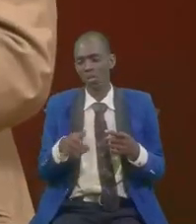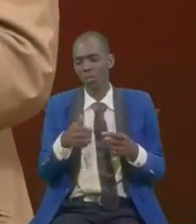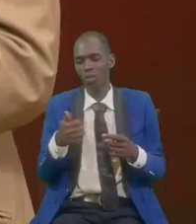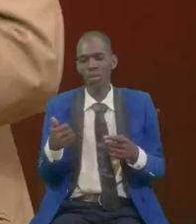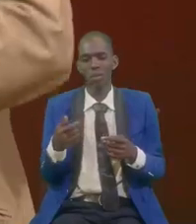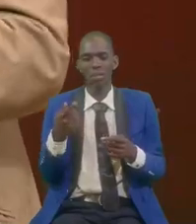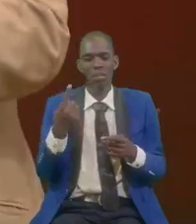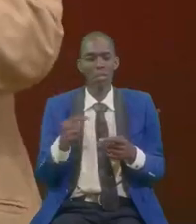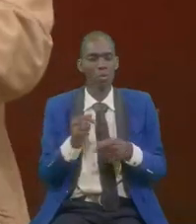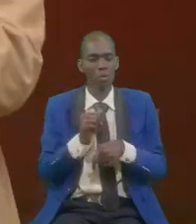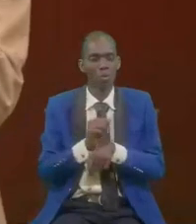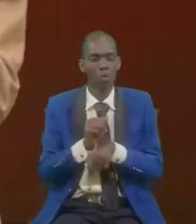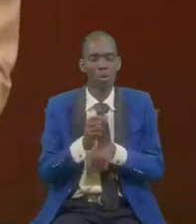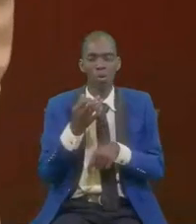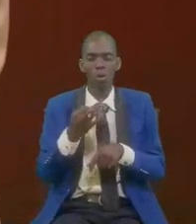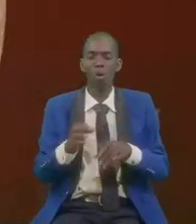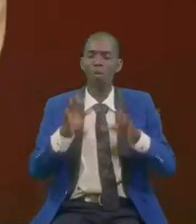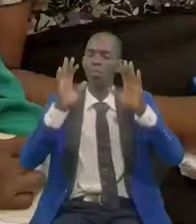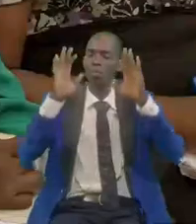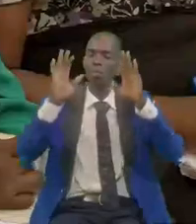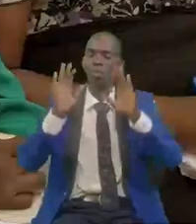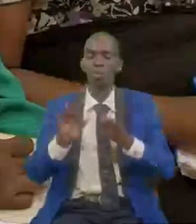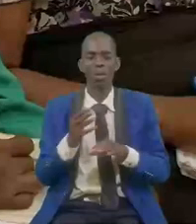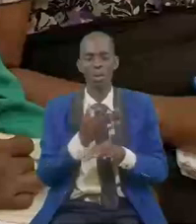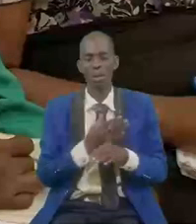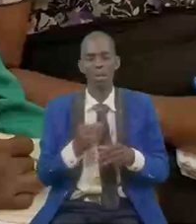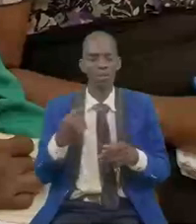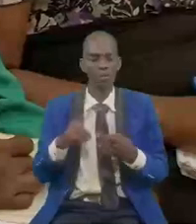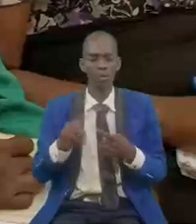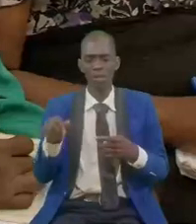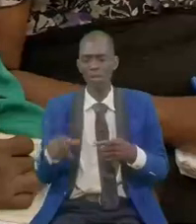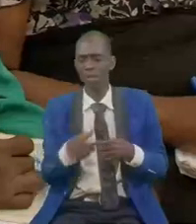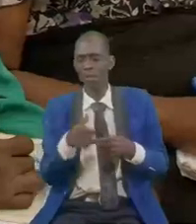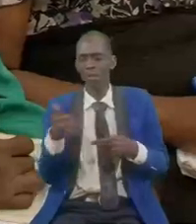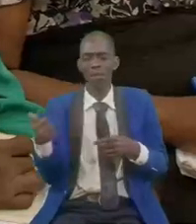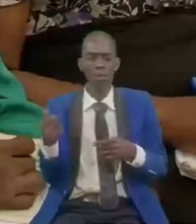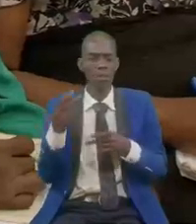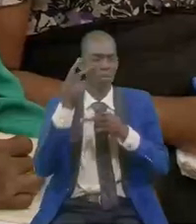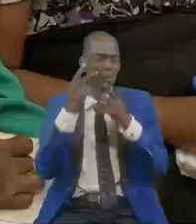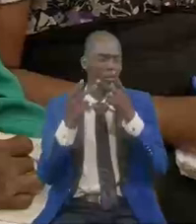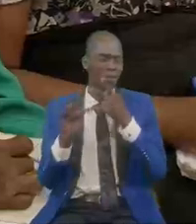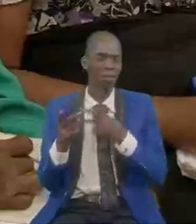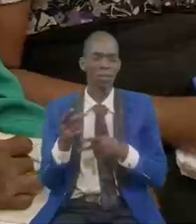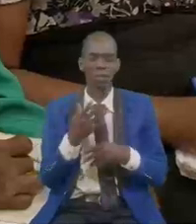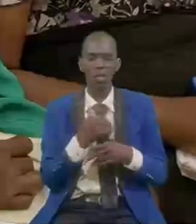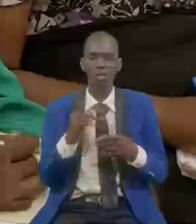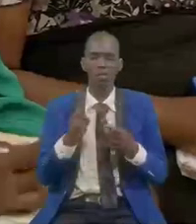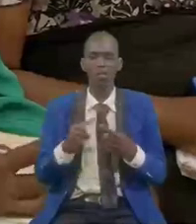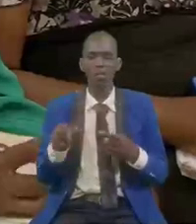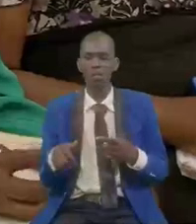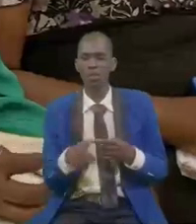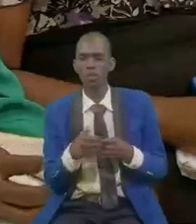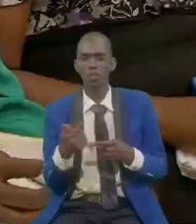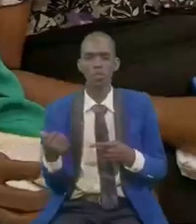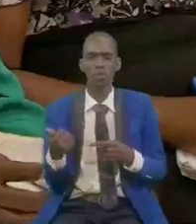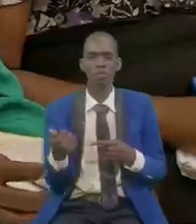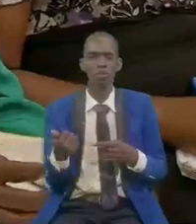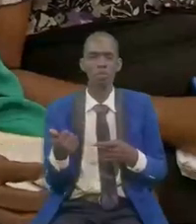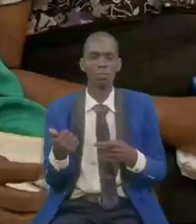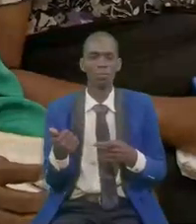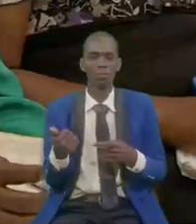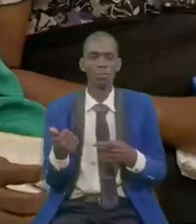don d'opérer des miracles. Et à un autre, la prophétie, à